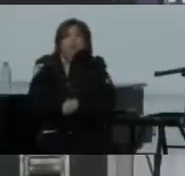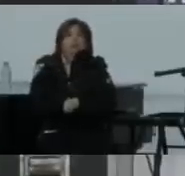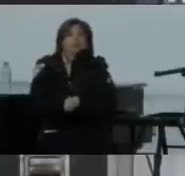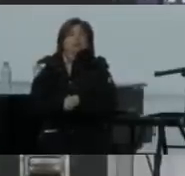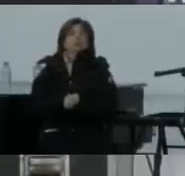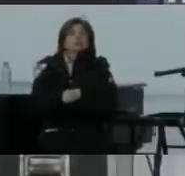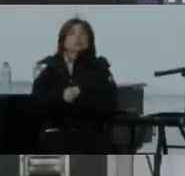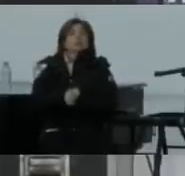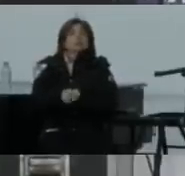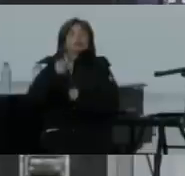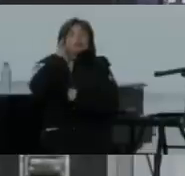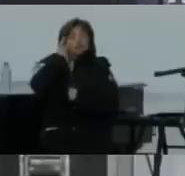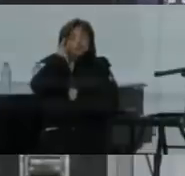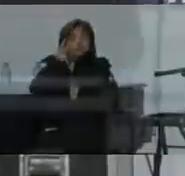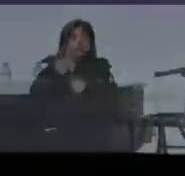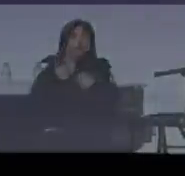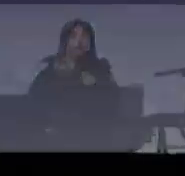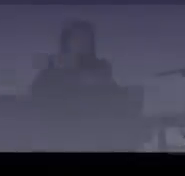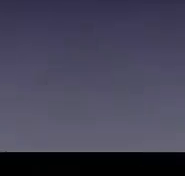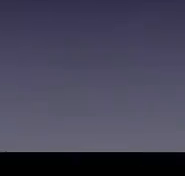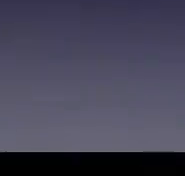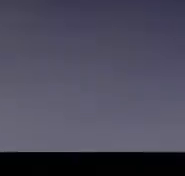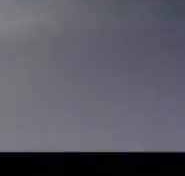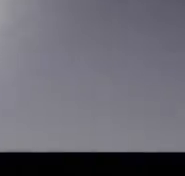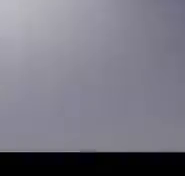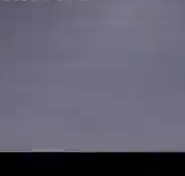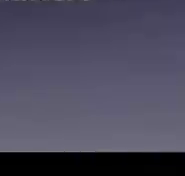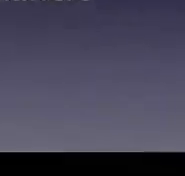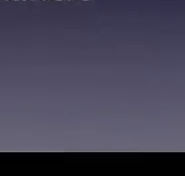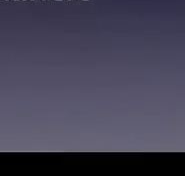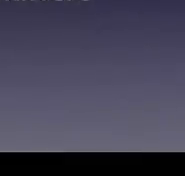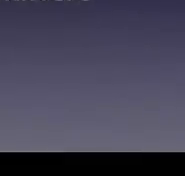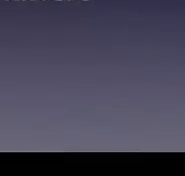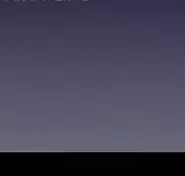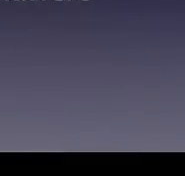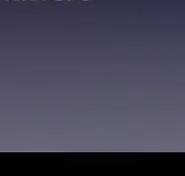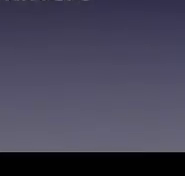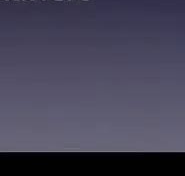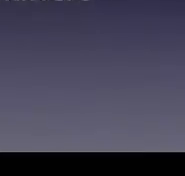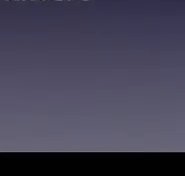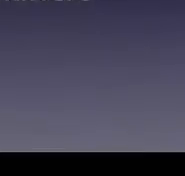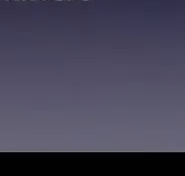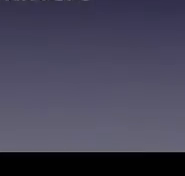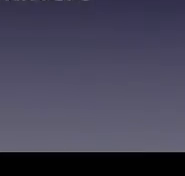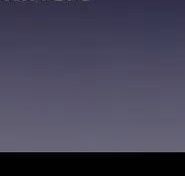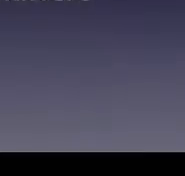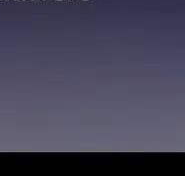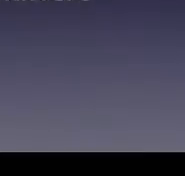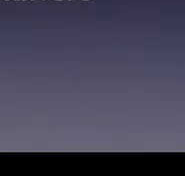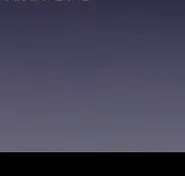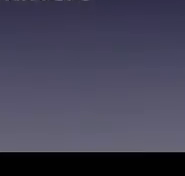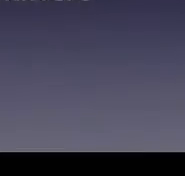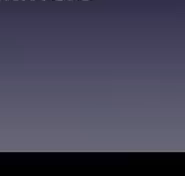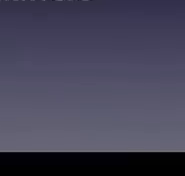in bilancio. Lo vedremo noi, non per diritto costituzionale, il pareggio in bilancio. Vedremo come sforare e come non